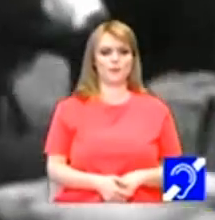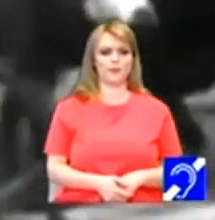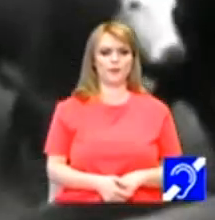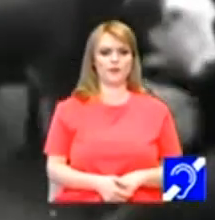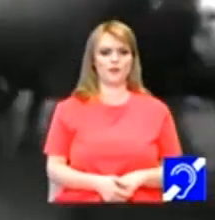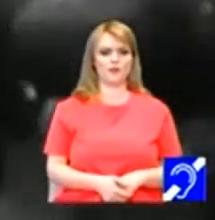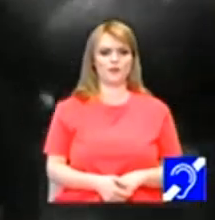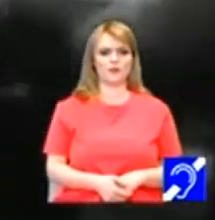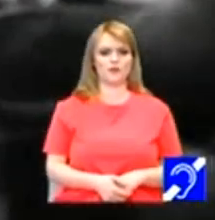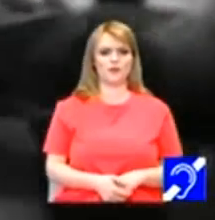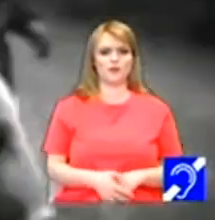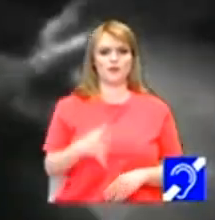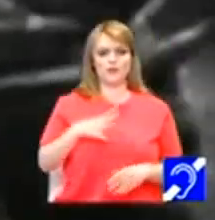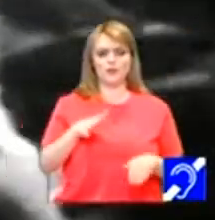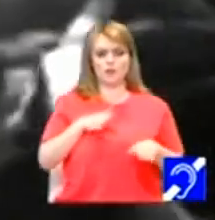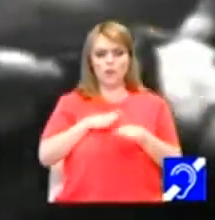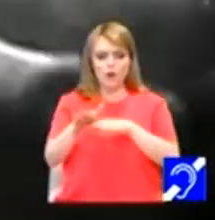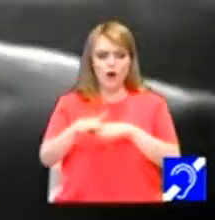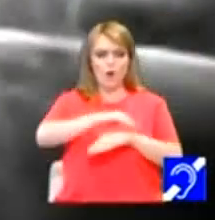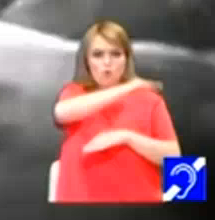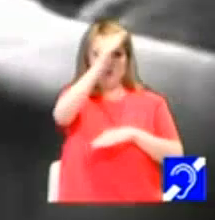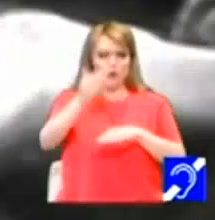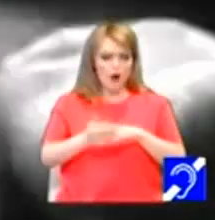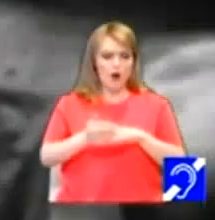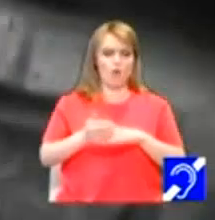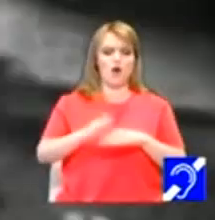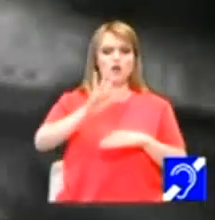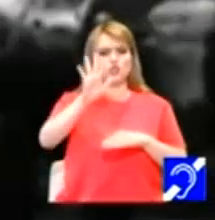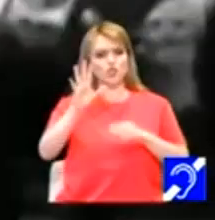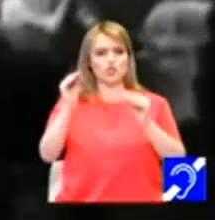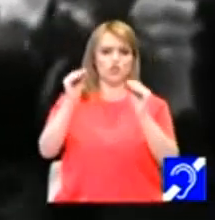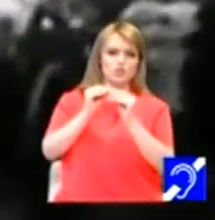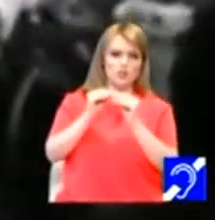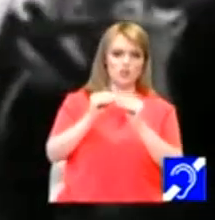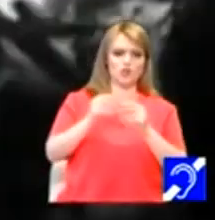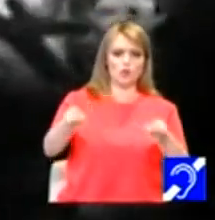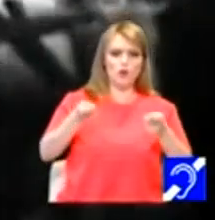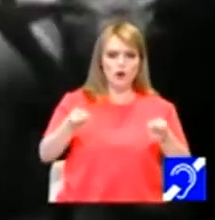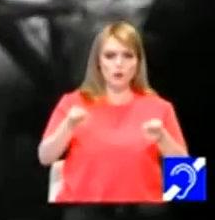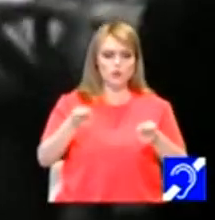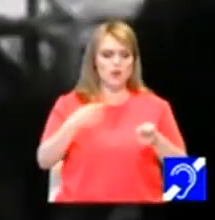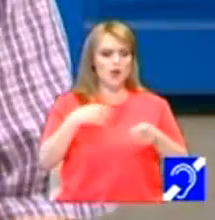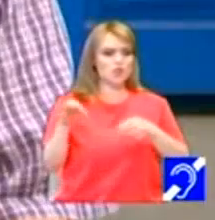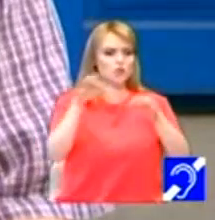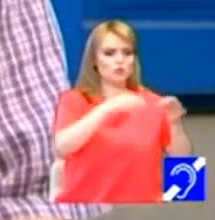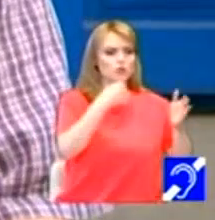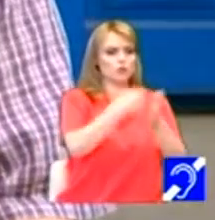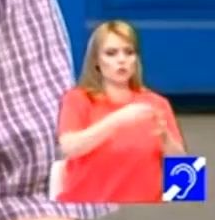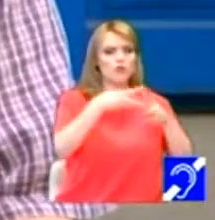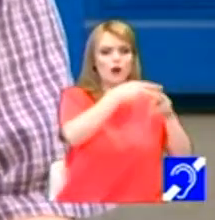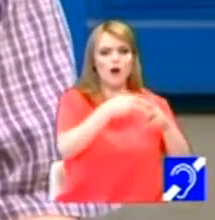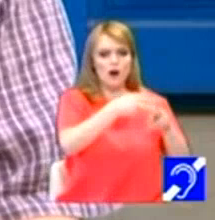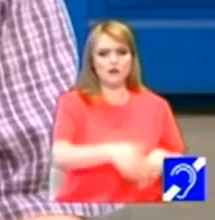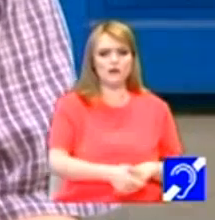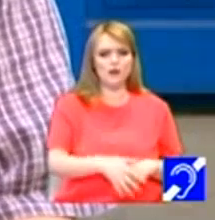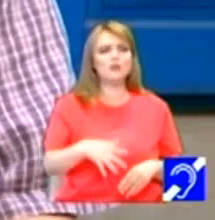știu, 5, 6, 10 căruți la primărie și duceau la gară cu soldații. Ok, de ce făceau asta? De ce făceau?